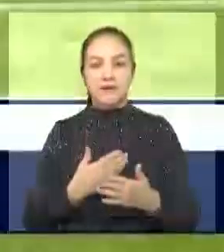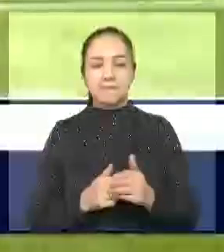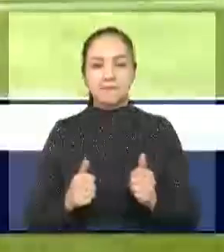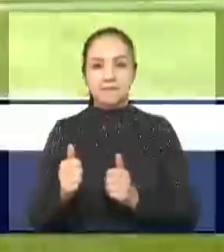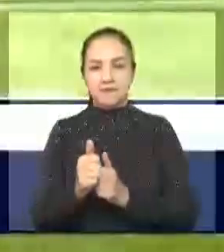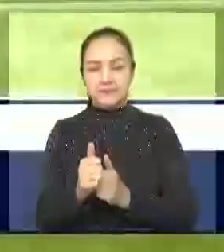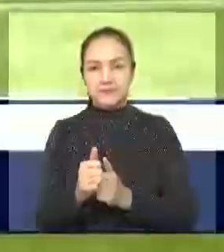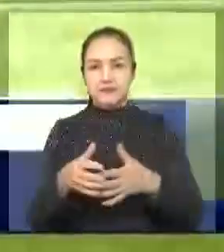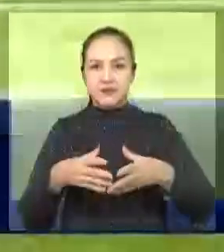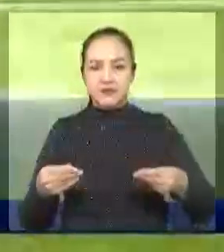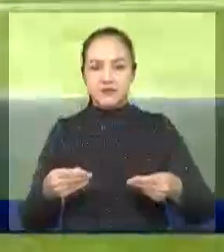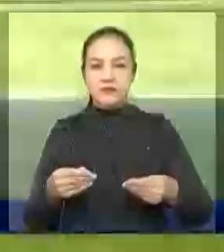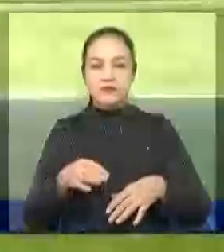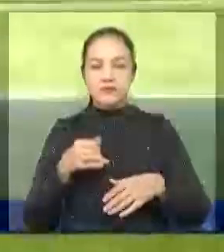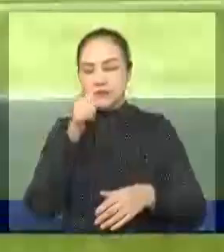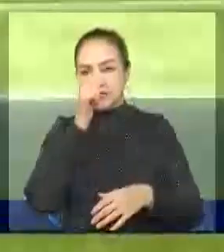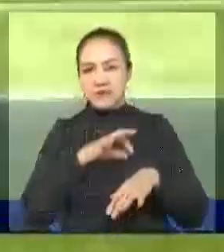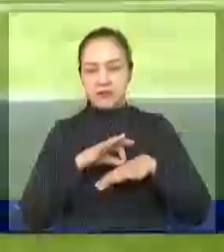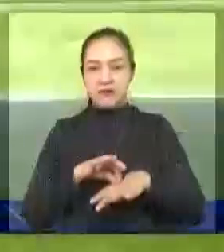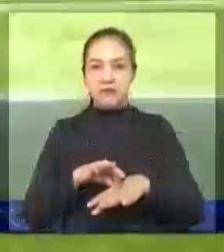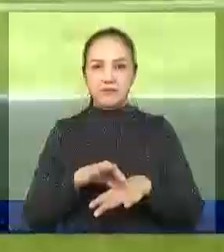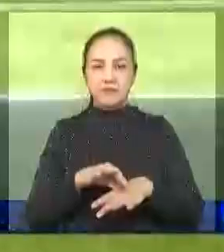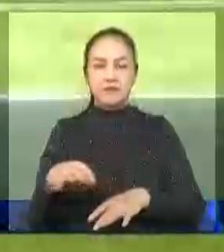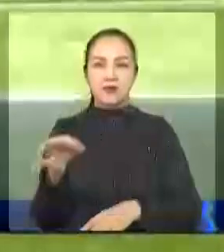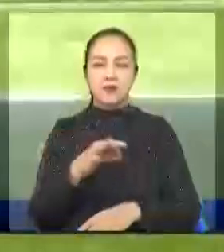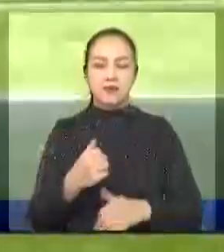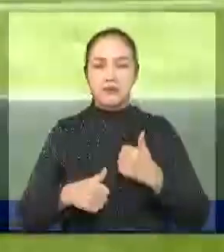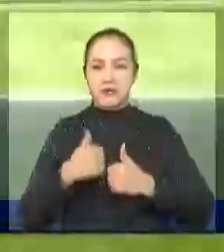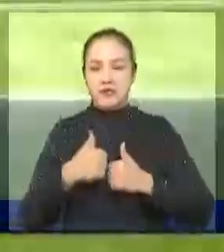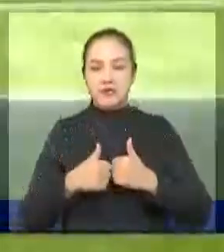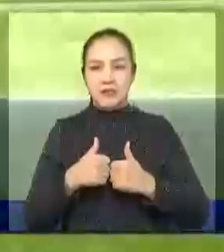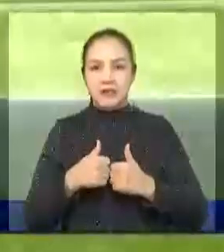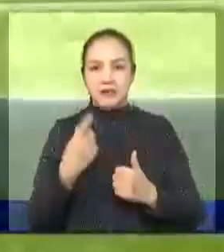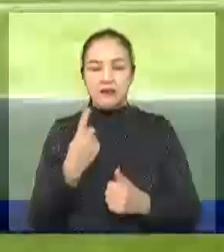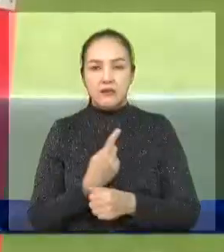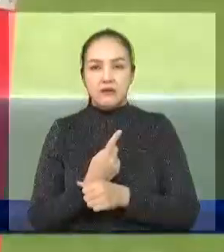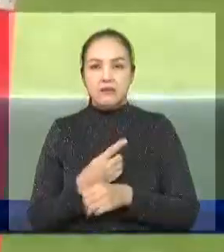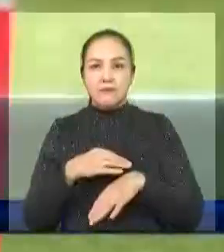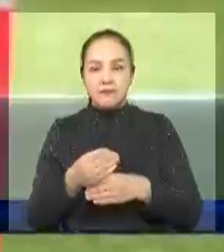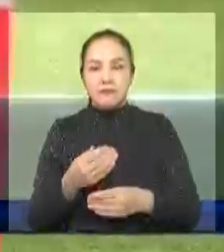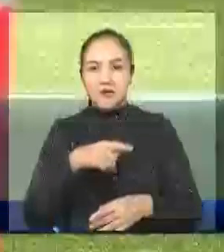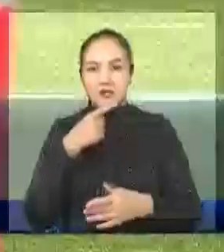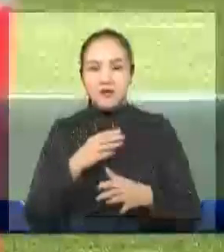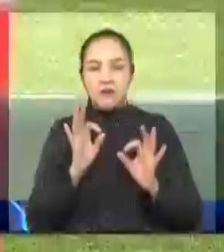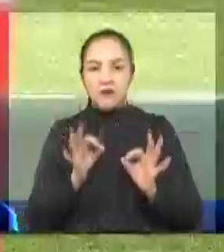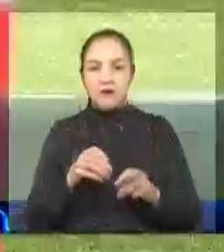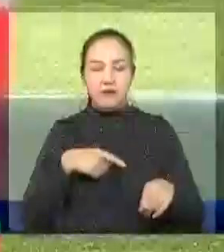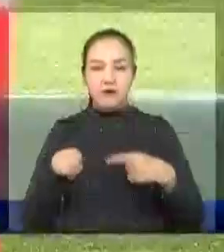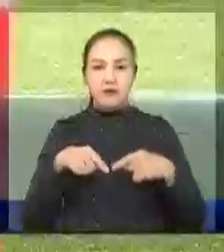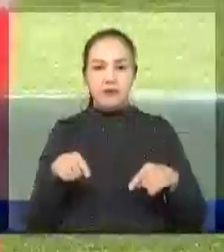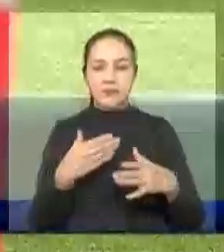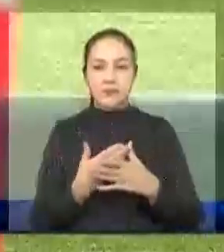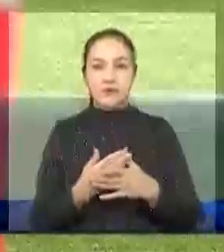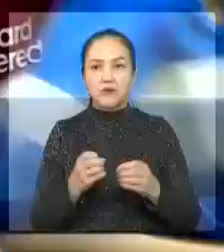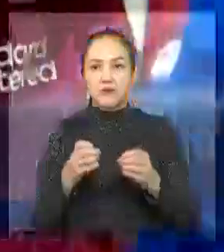алдағы көктем айында өткізілетін облыс чемпионатындағы бір басымдылық береді. Айтып өткен жөн, футбол